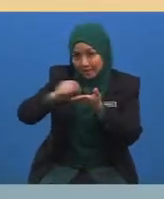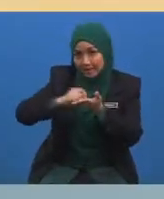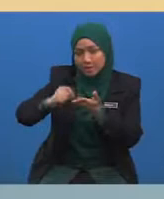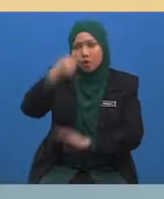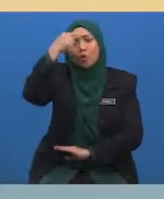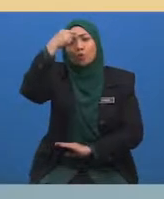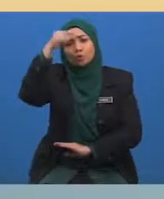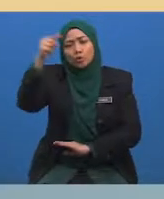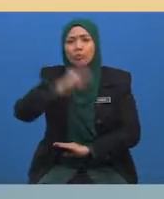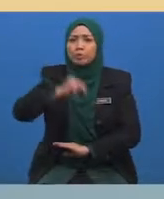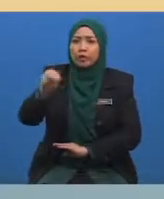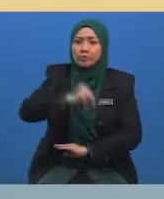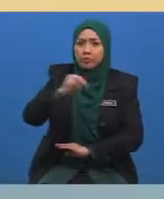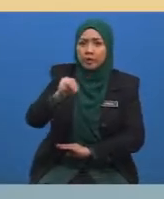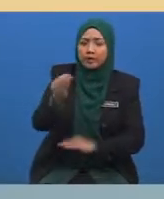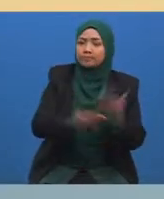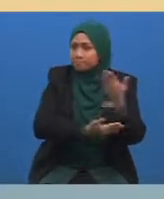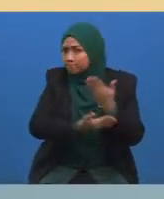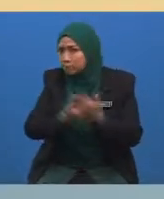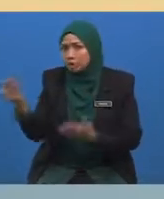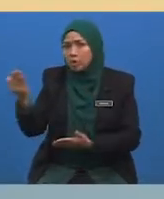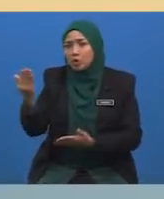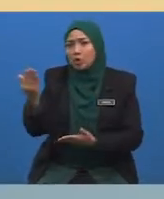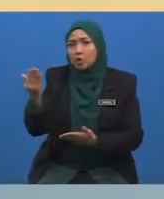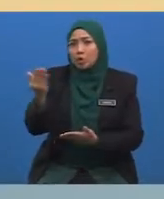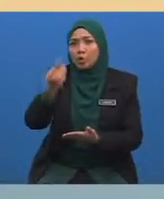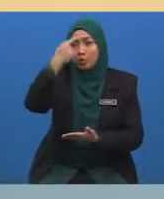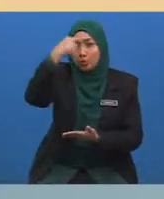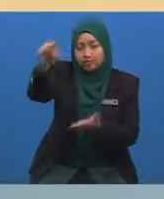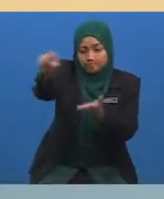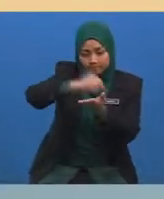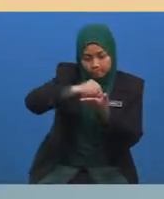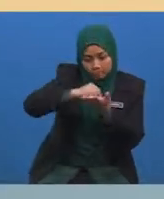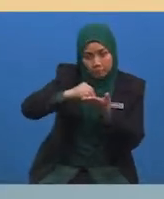untuk memudahkan proses pembelajaran kita nanti.